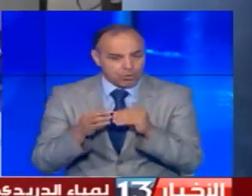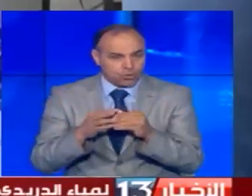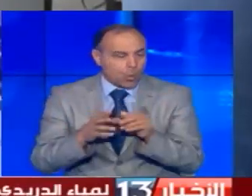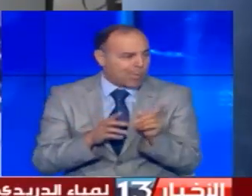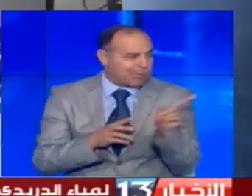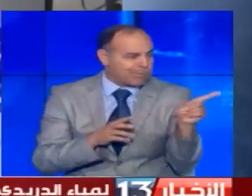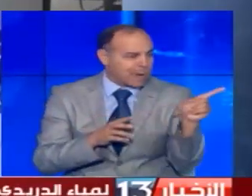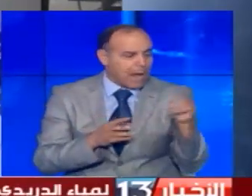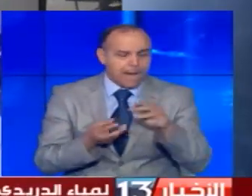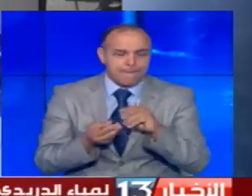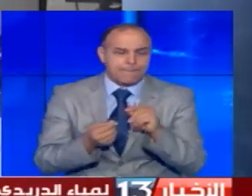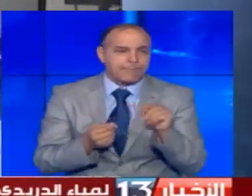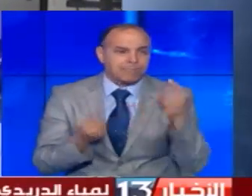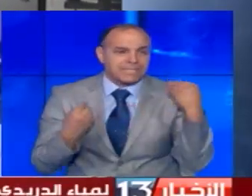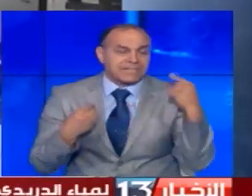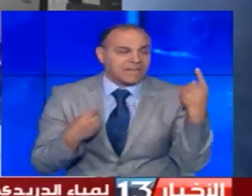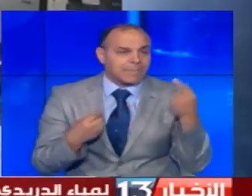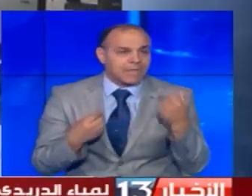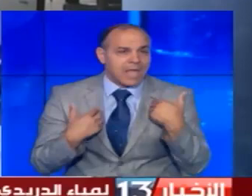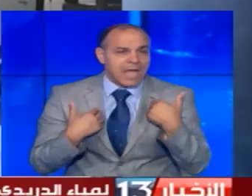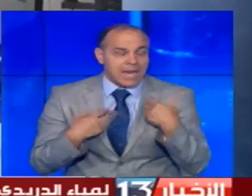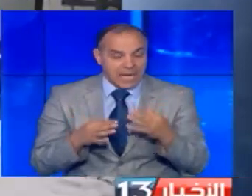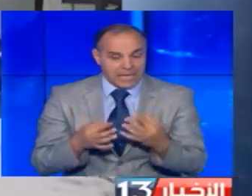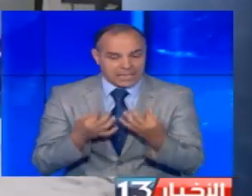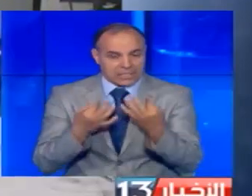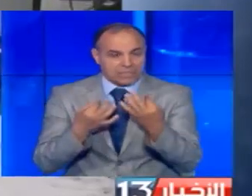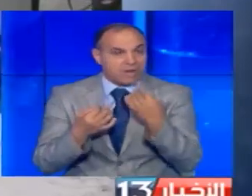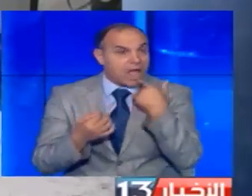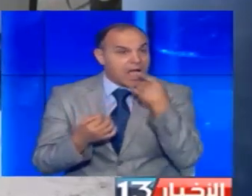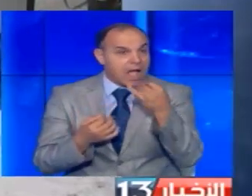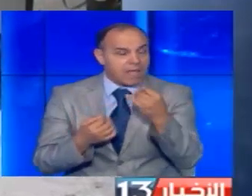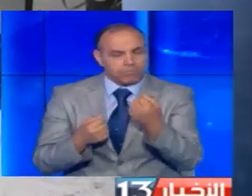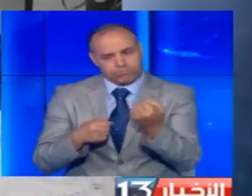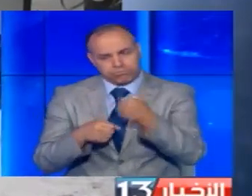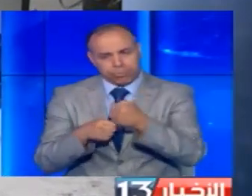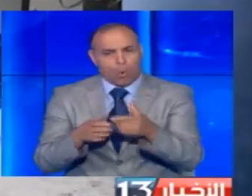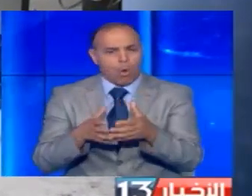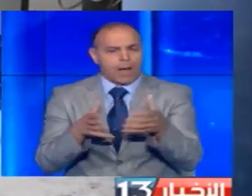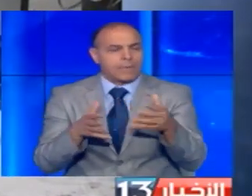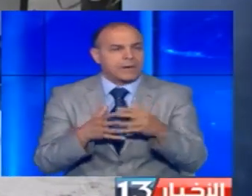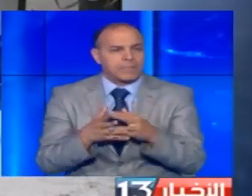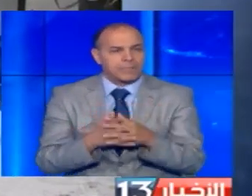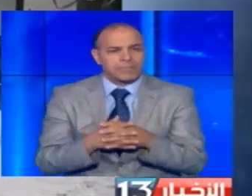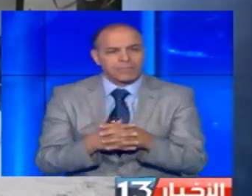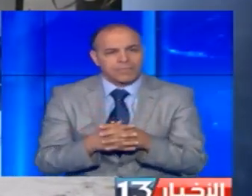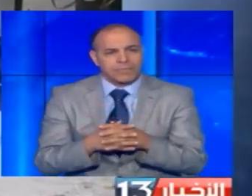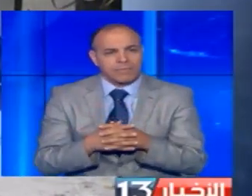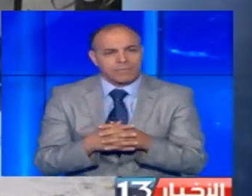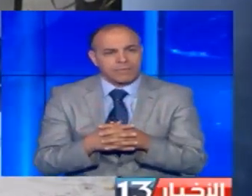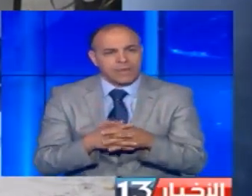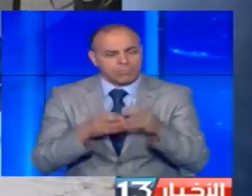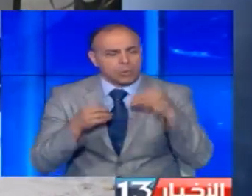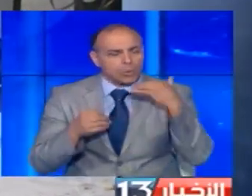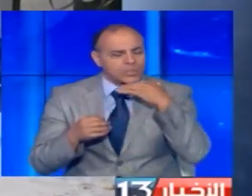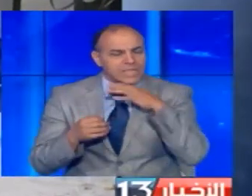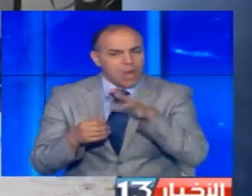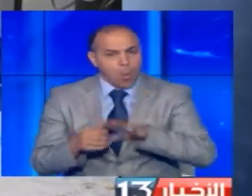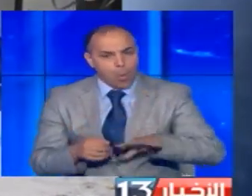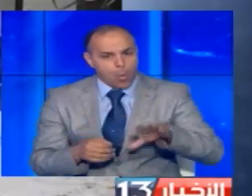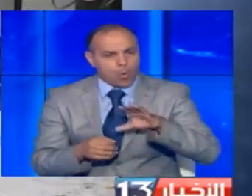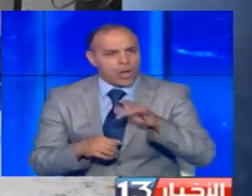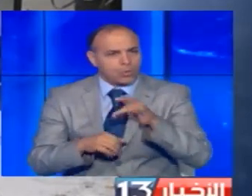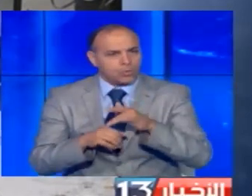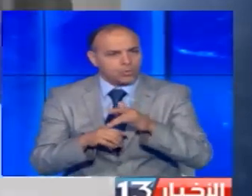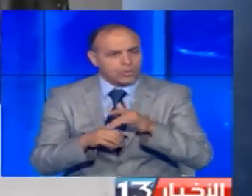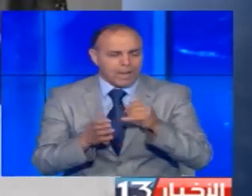بال احنا اكتشفنا انه سوف هي المؤسسه الاكثر اه اه مثل التلوث فيه خاصه على ال على